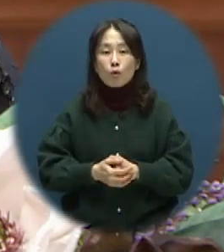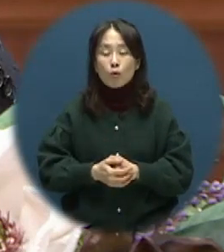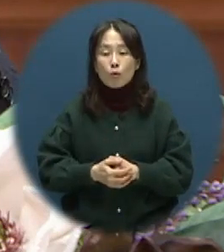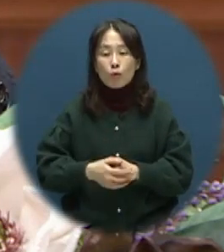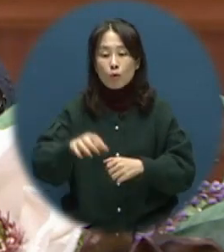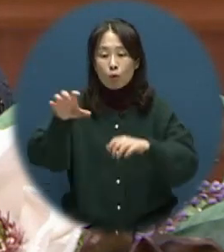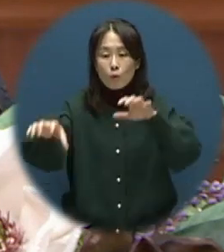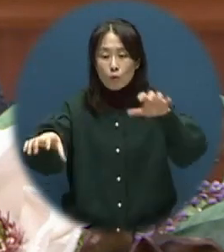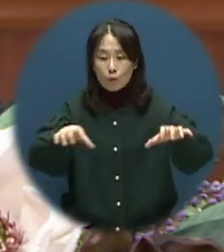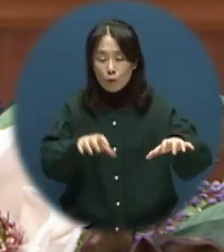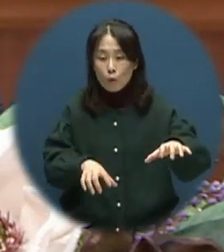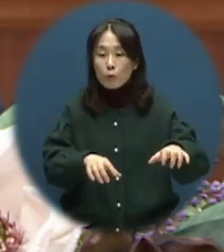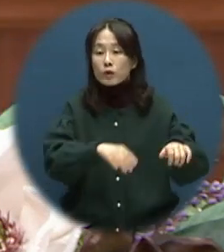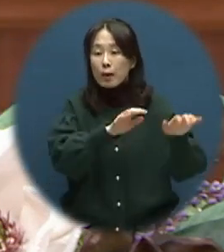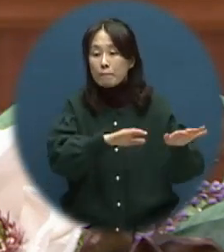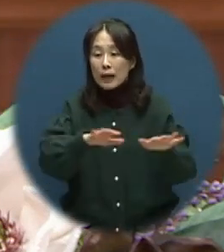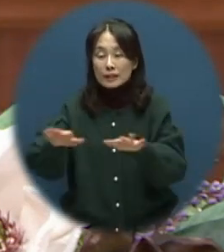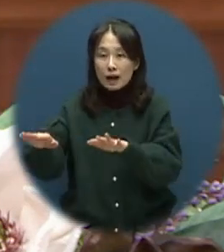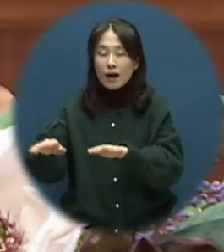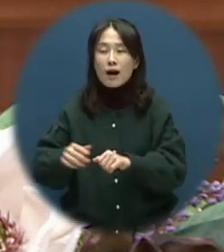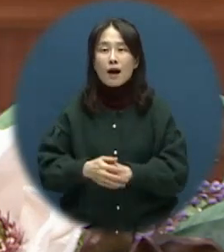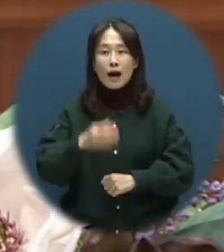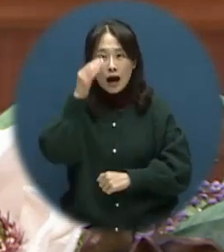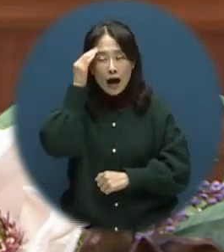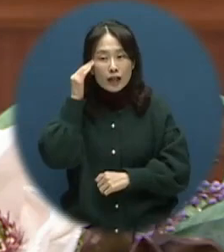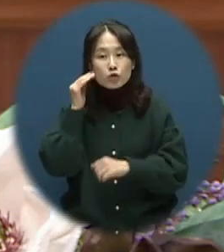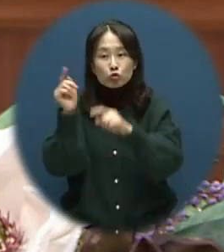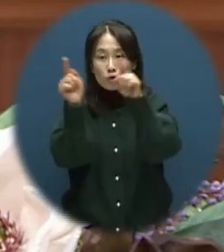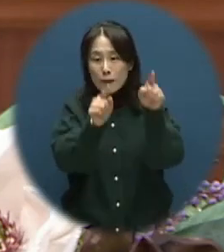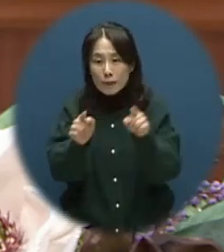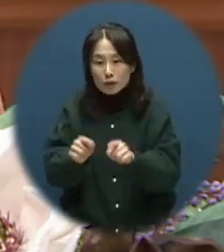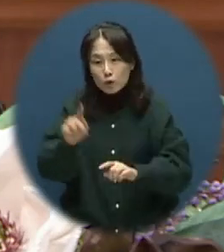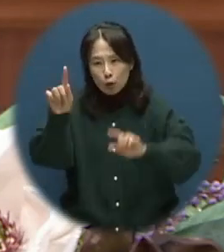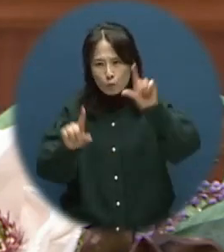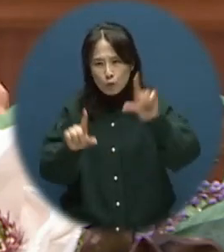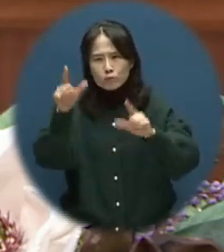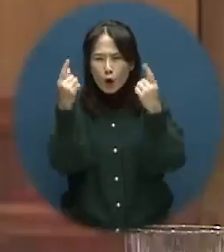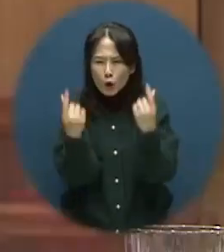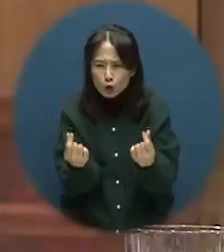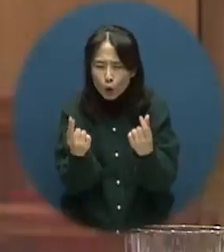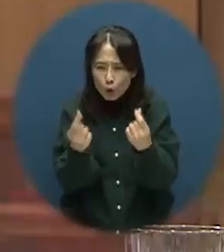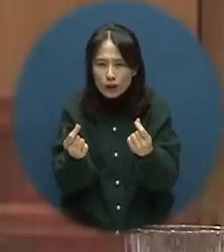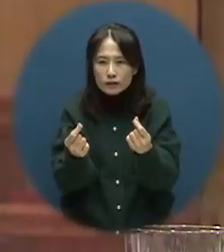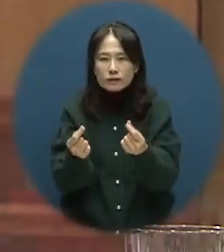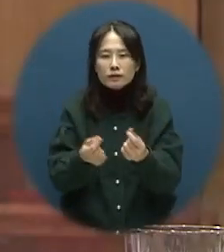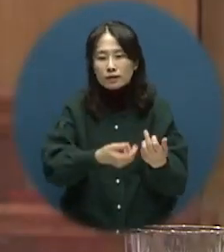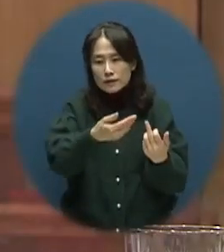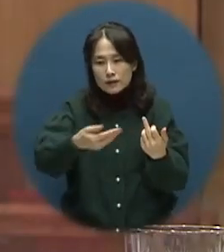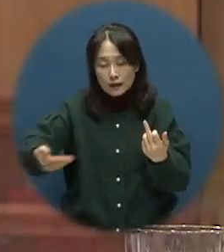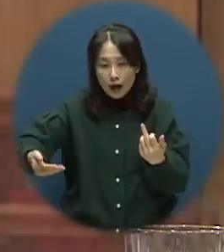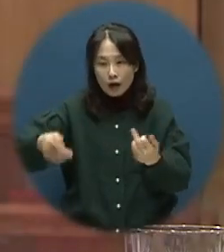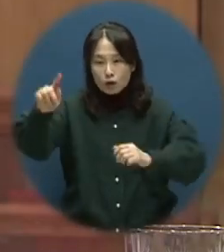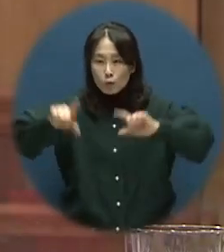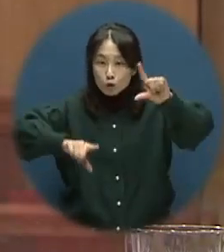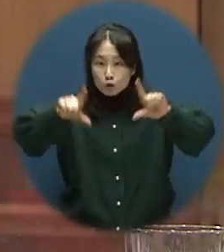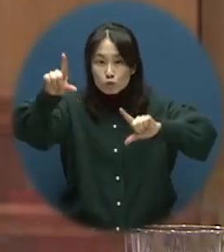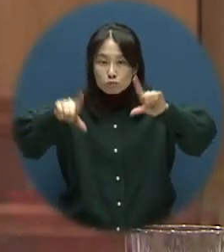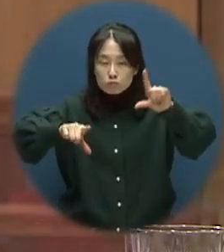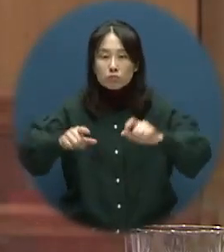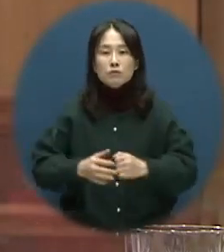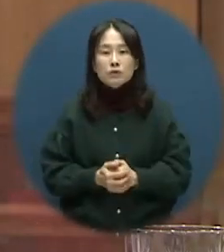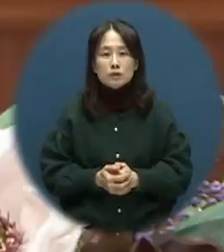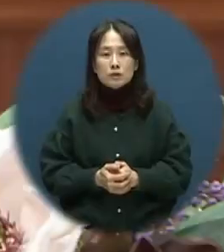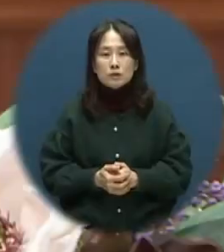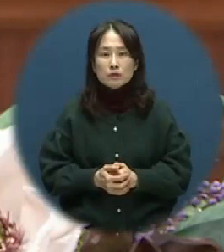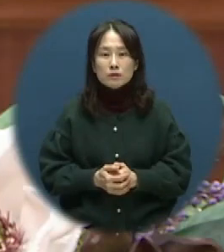삼면이 바다인. 그렇죠. 우리나라와 똑같은 모양의 그 지형이 물이 싹 돌아갔는데 네. 그 가운데가